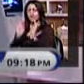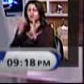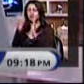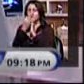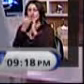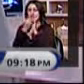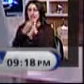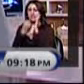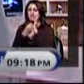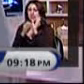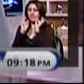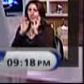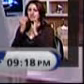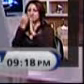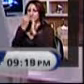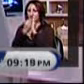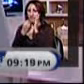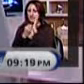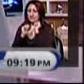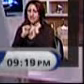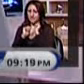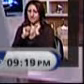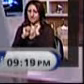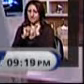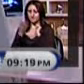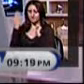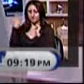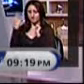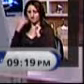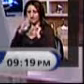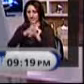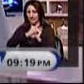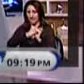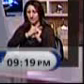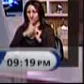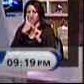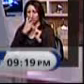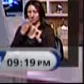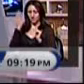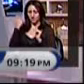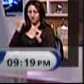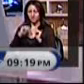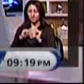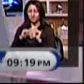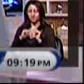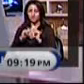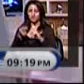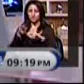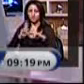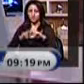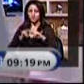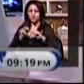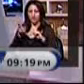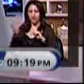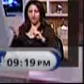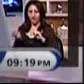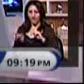اثق يقينا انهم هيتحاسبوا الاثنين دول اللي هو طنطاوي وعنان. انما الجيش ده بتاعنا، مش